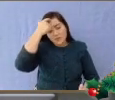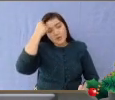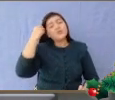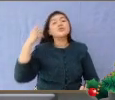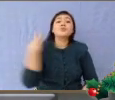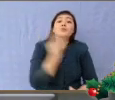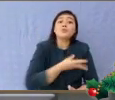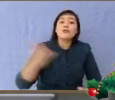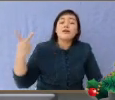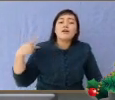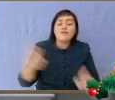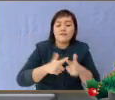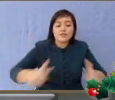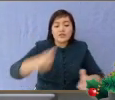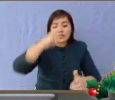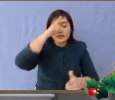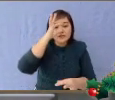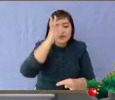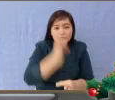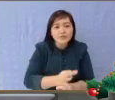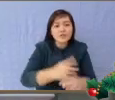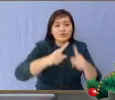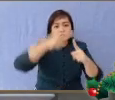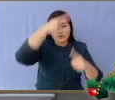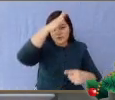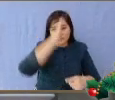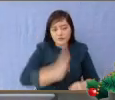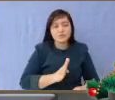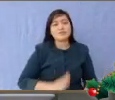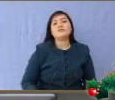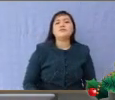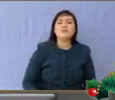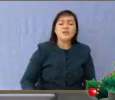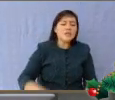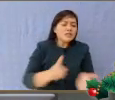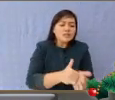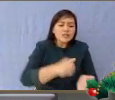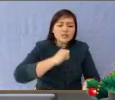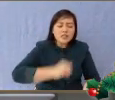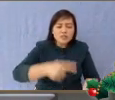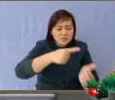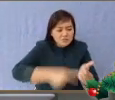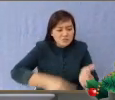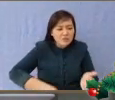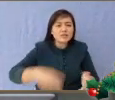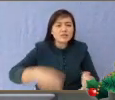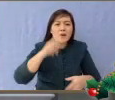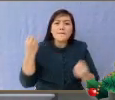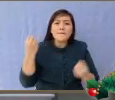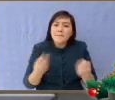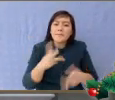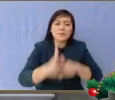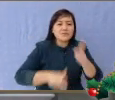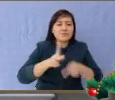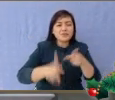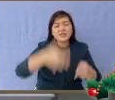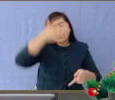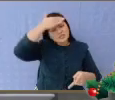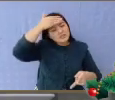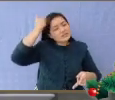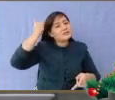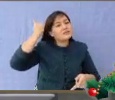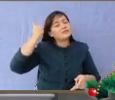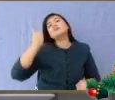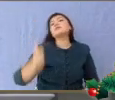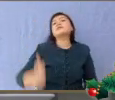You see, yan po yung nakakalimutan ng maraming tao. Maraming tao ang nalulungkot, umiiyak, nawawala ng pag-asa,